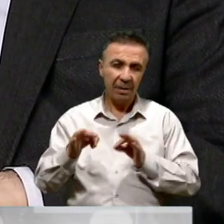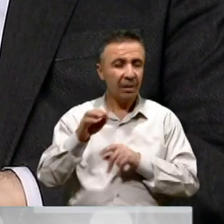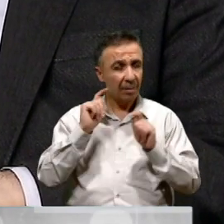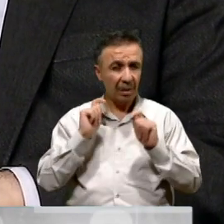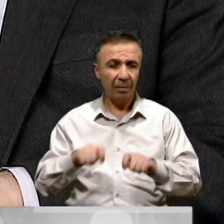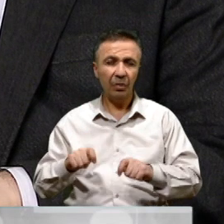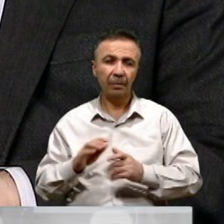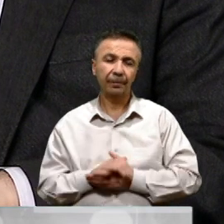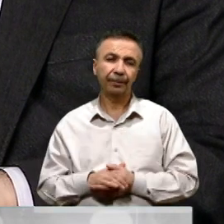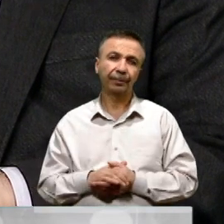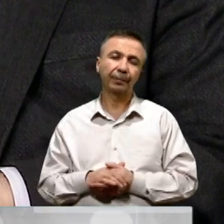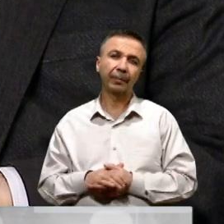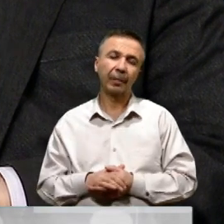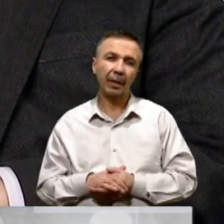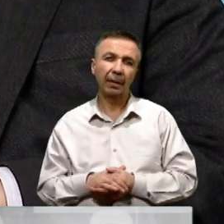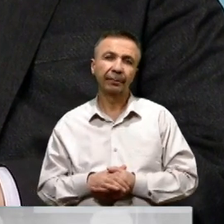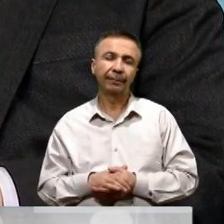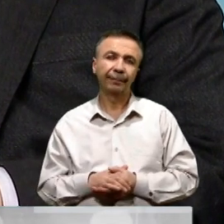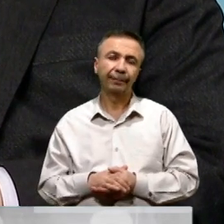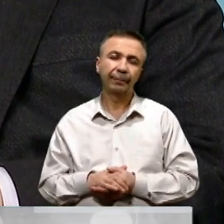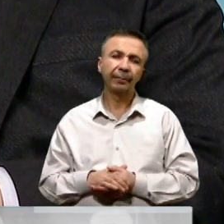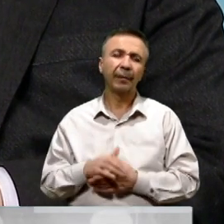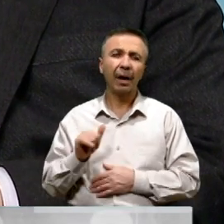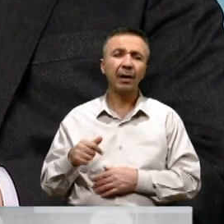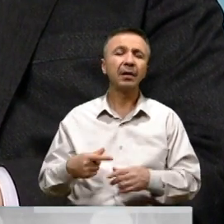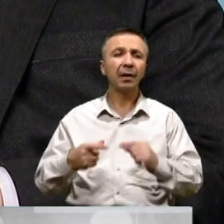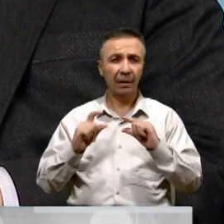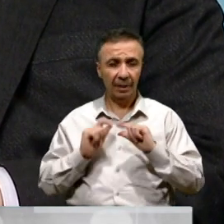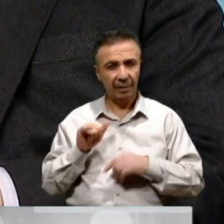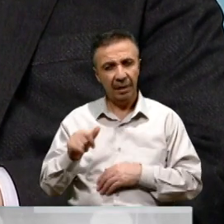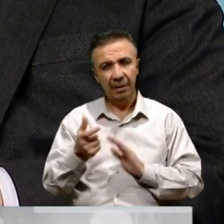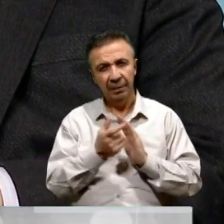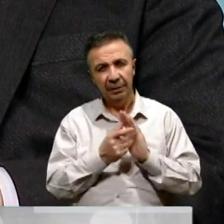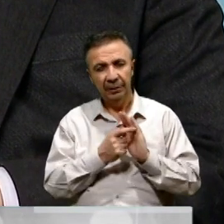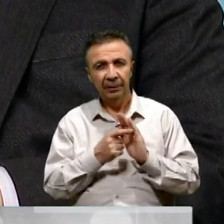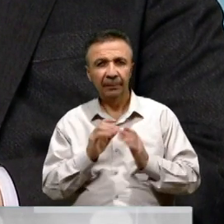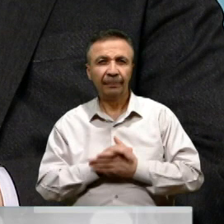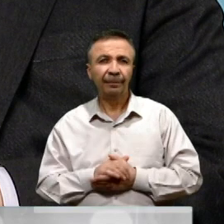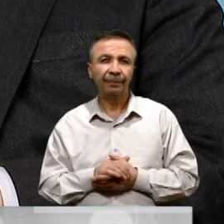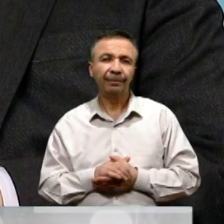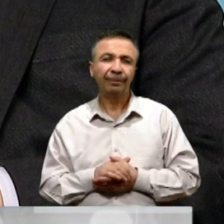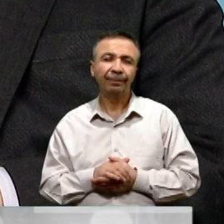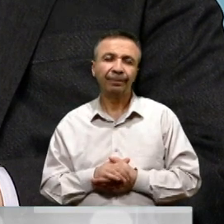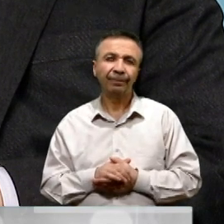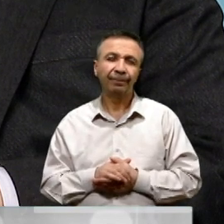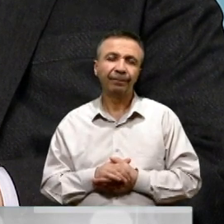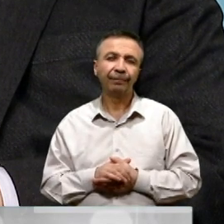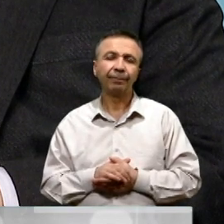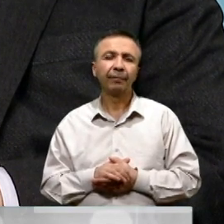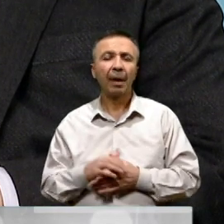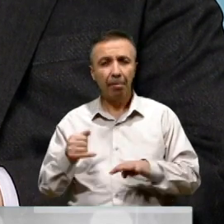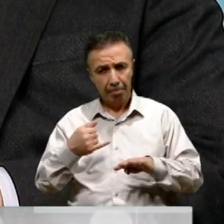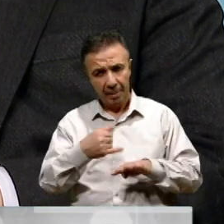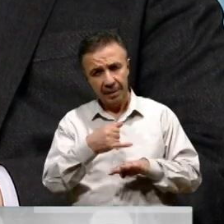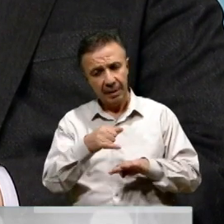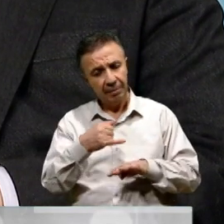efendim aynı kaynağı, aynı hadis-i şerifleri, aynı ayeti kerimeleri, efendim mezheplerin